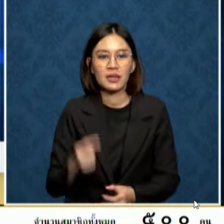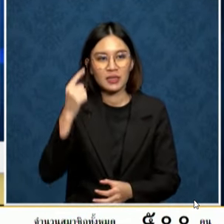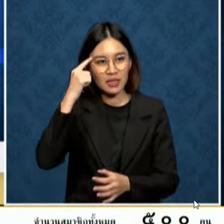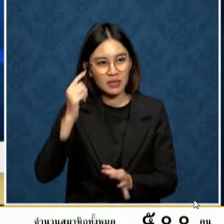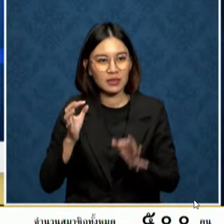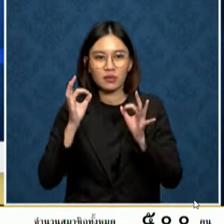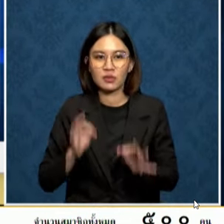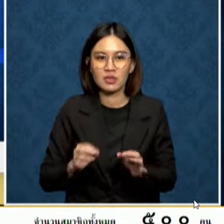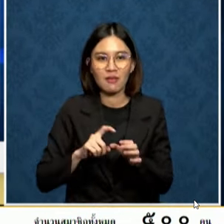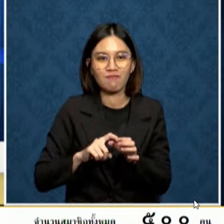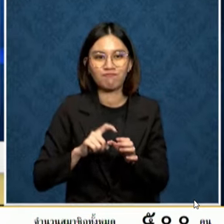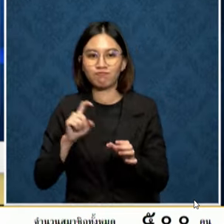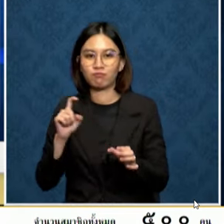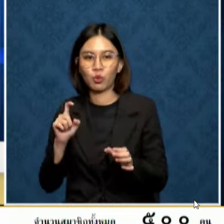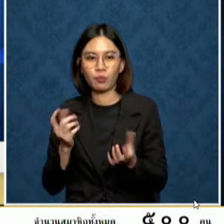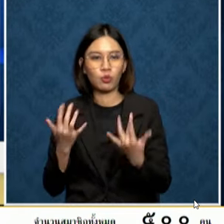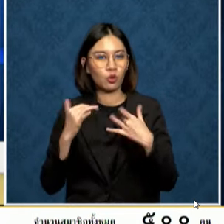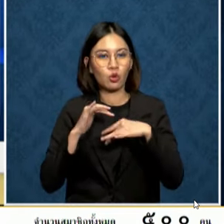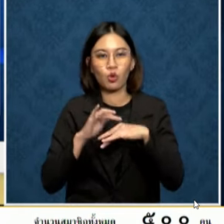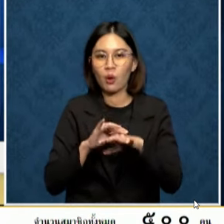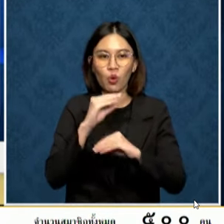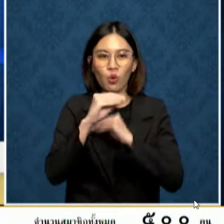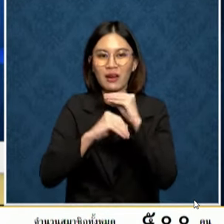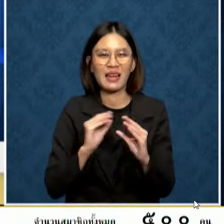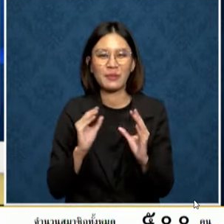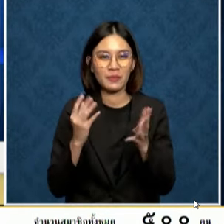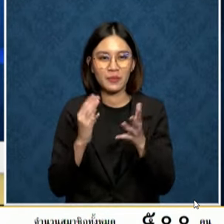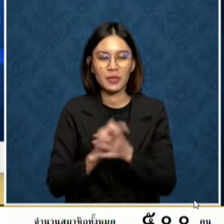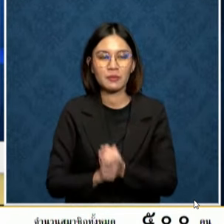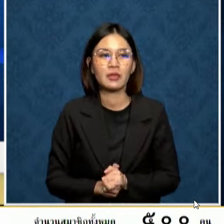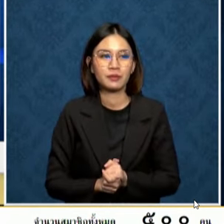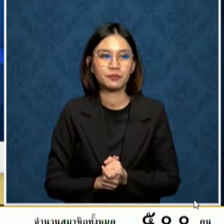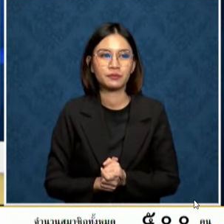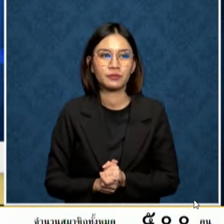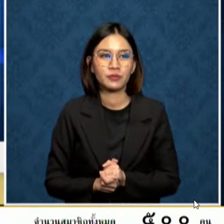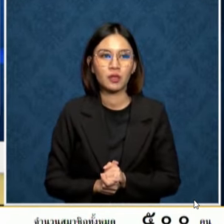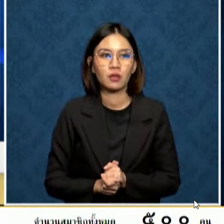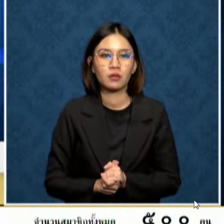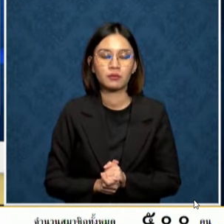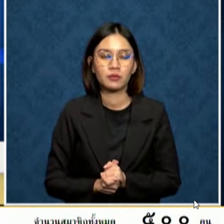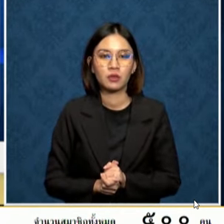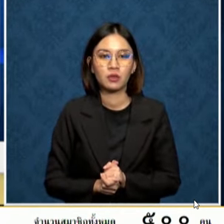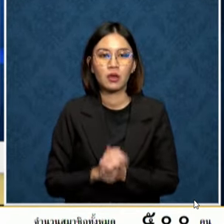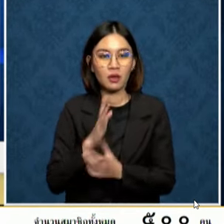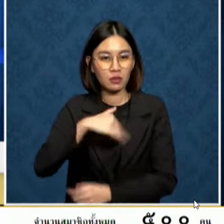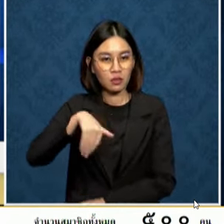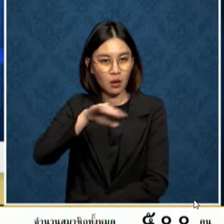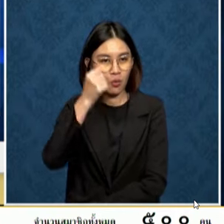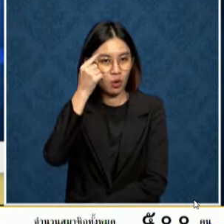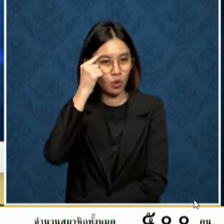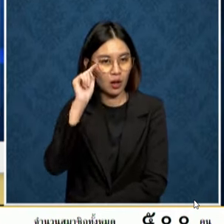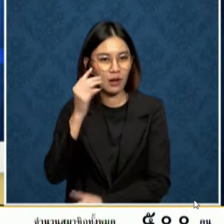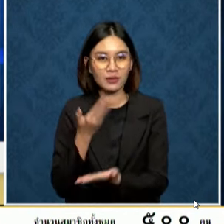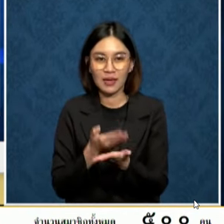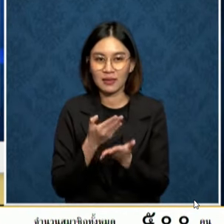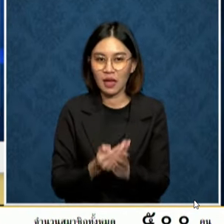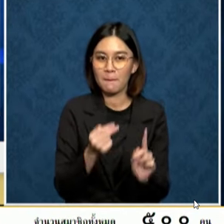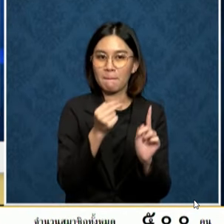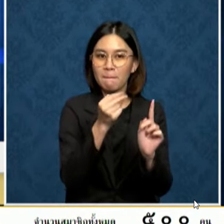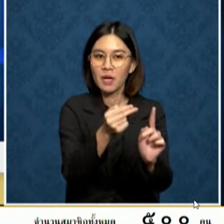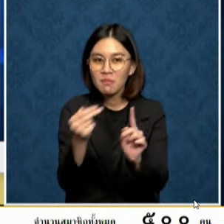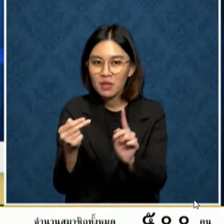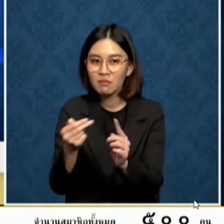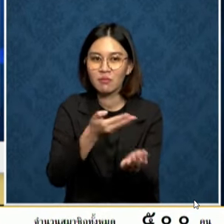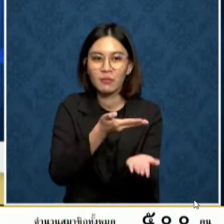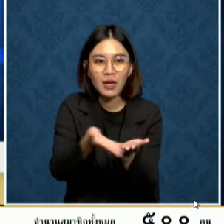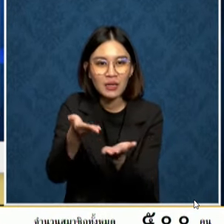จ ไม่เข้าร่มโครงการยไม่พอครับ ธรรมทาน มีคนรู้ มีหหายคนรู้ แล้วว่าได้เงินมืนบาท จะใช้ที่ไ